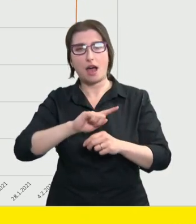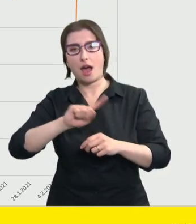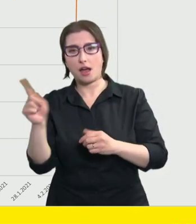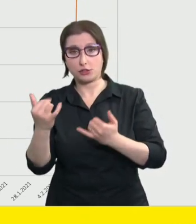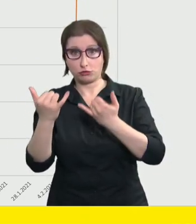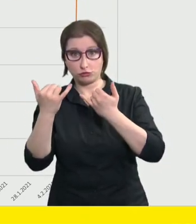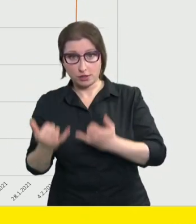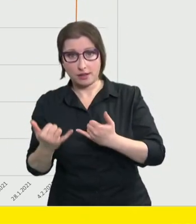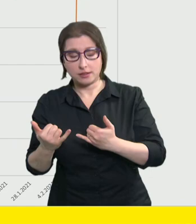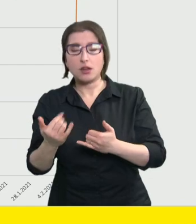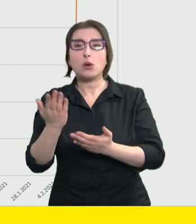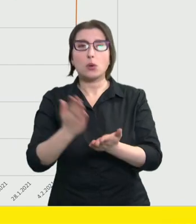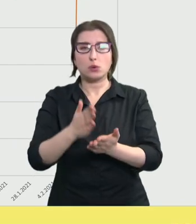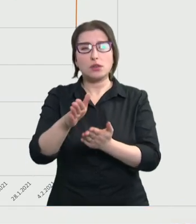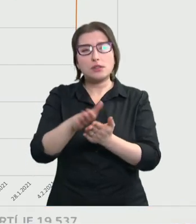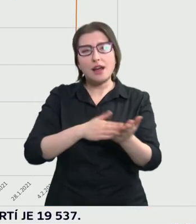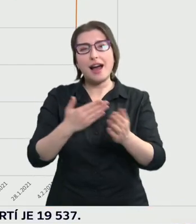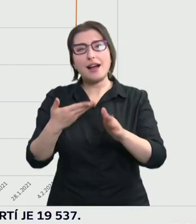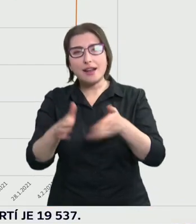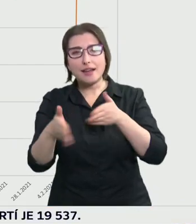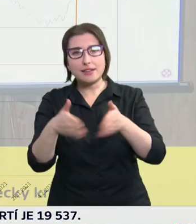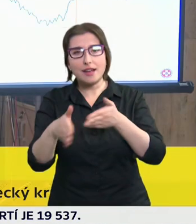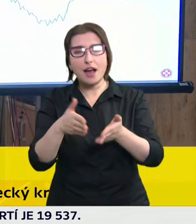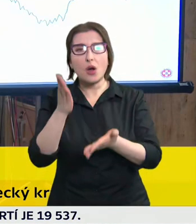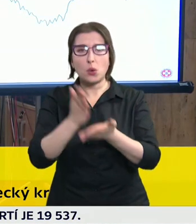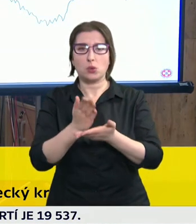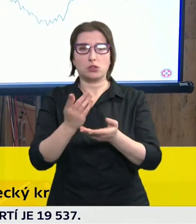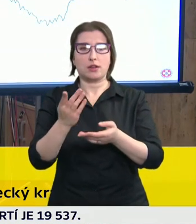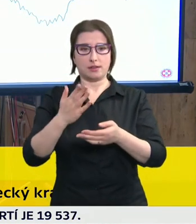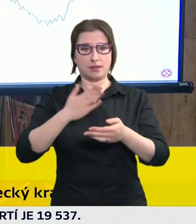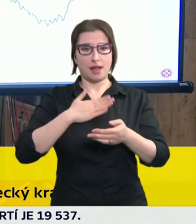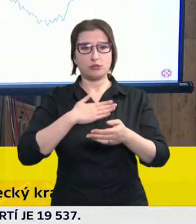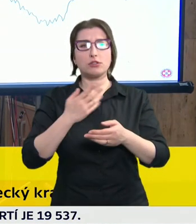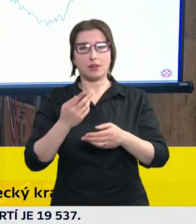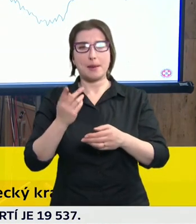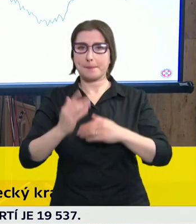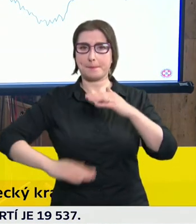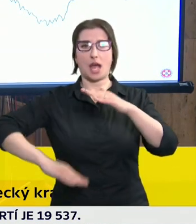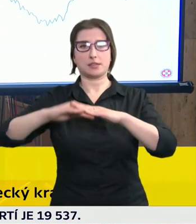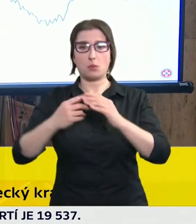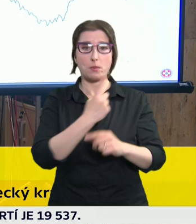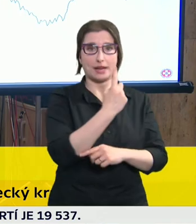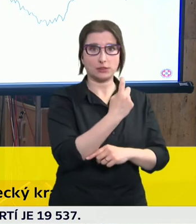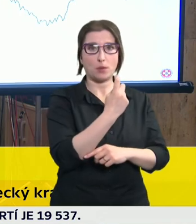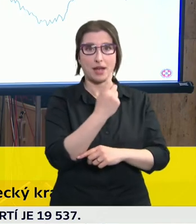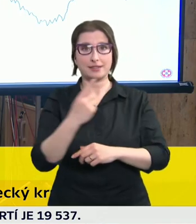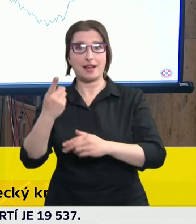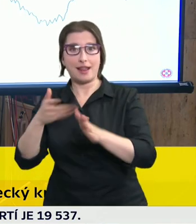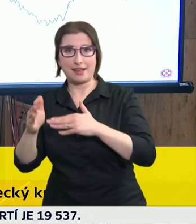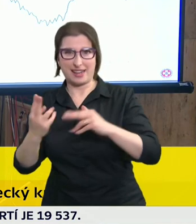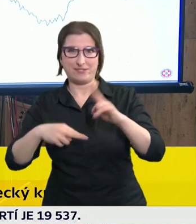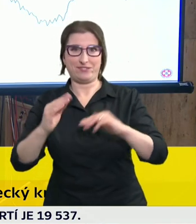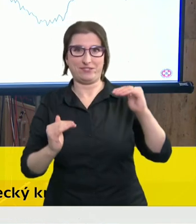počátkem ledna, v prvním lednovém týdnu, již překročili naše listopadové maximum. Jestli si všímáte